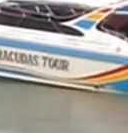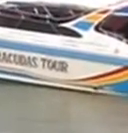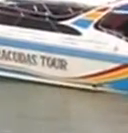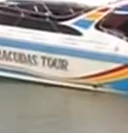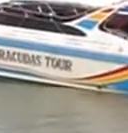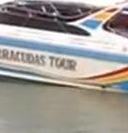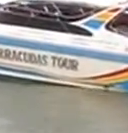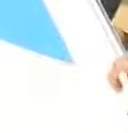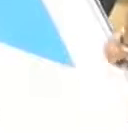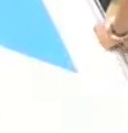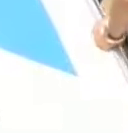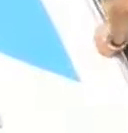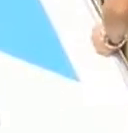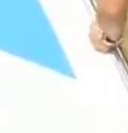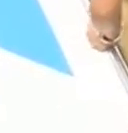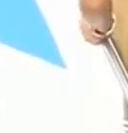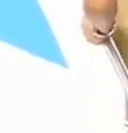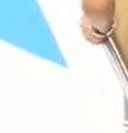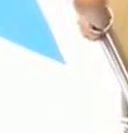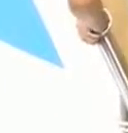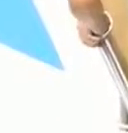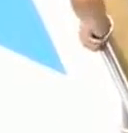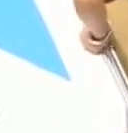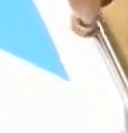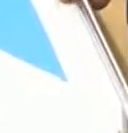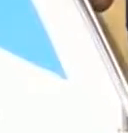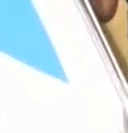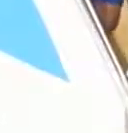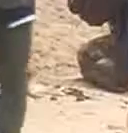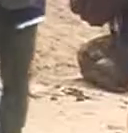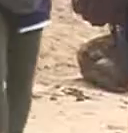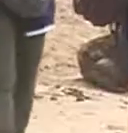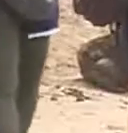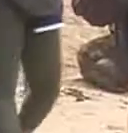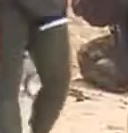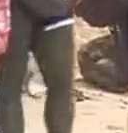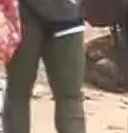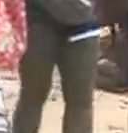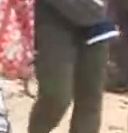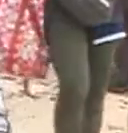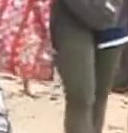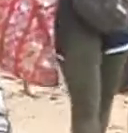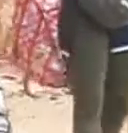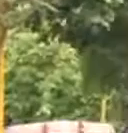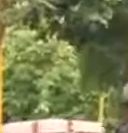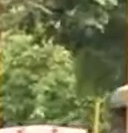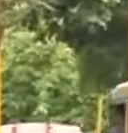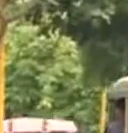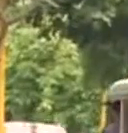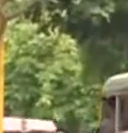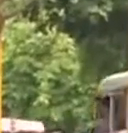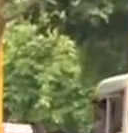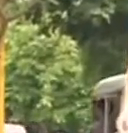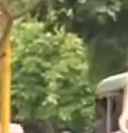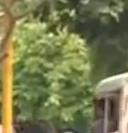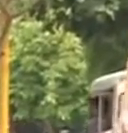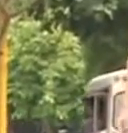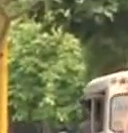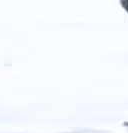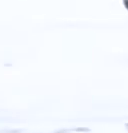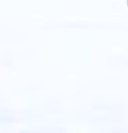ทัศน์เนียนวายไปมางามนักหนาสีสะเข็บทะเลบูไอโกทูคำมาเนคี